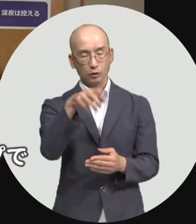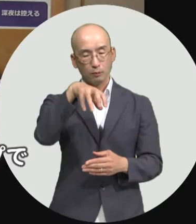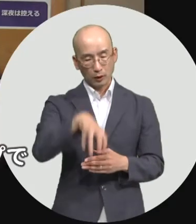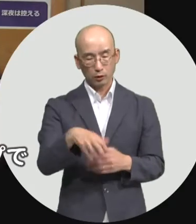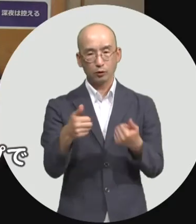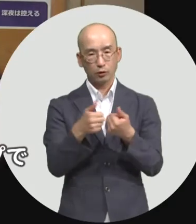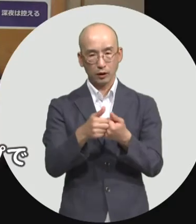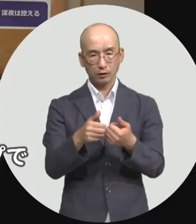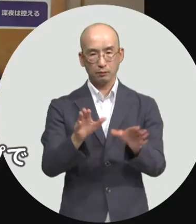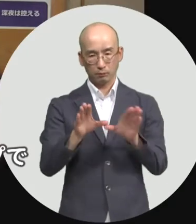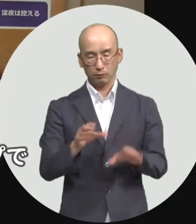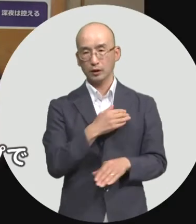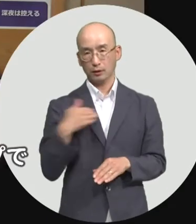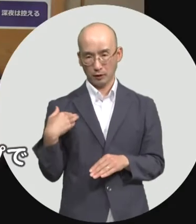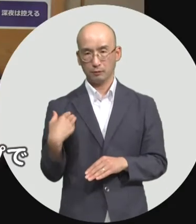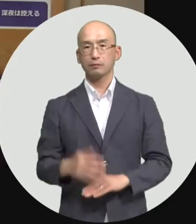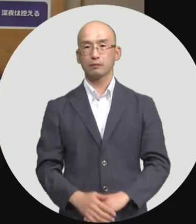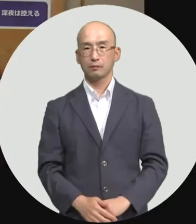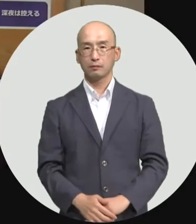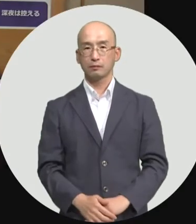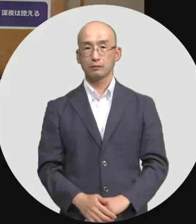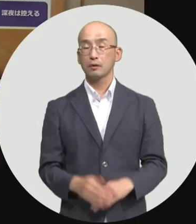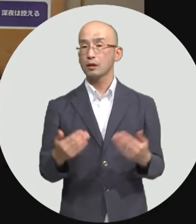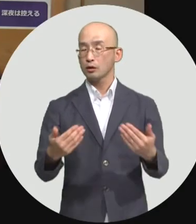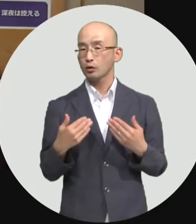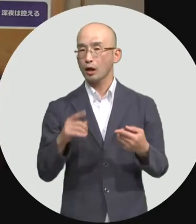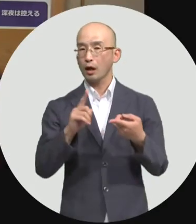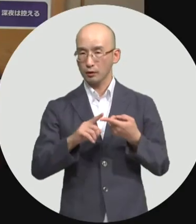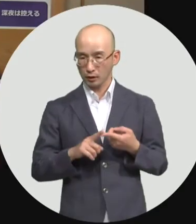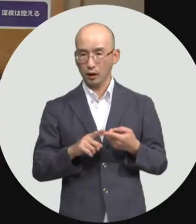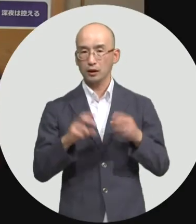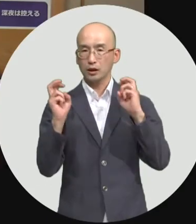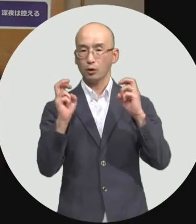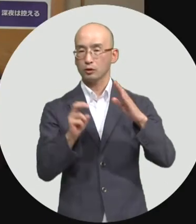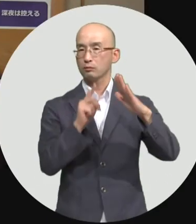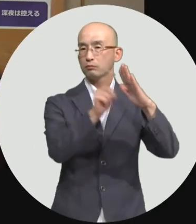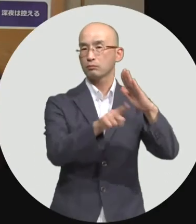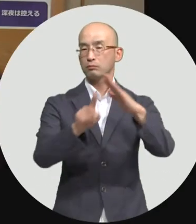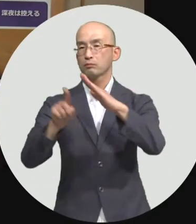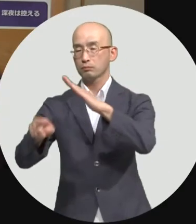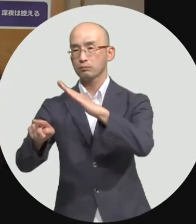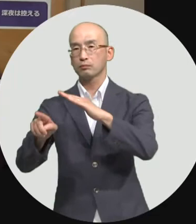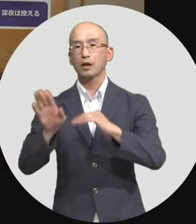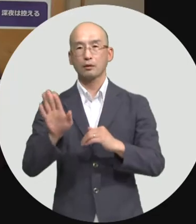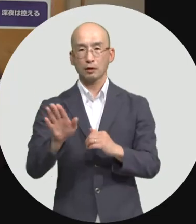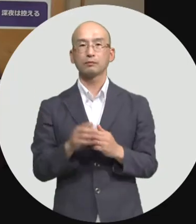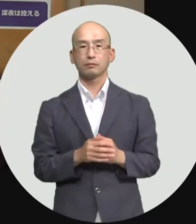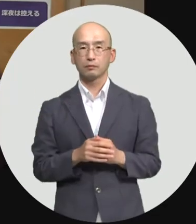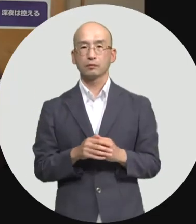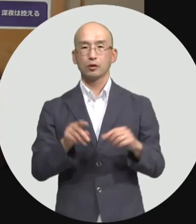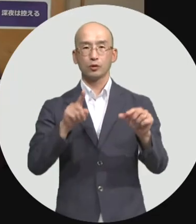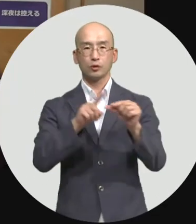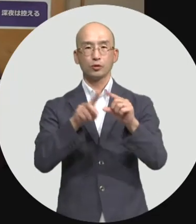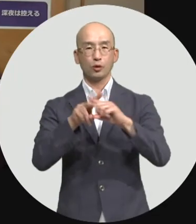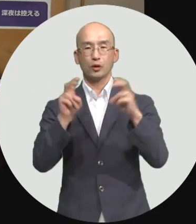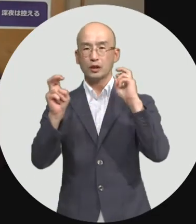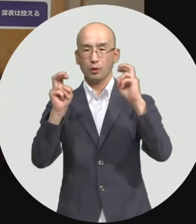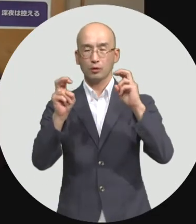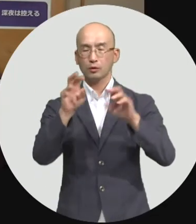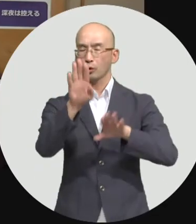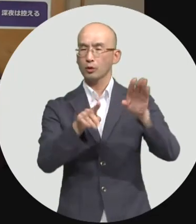能となります。また必要に応じましてスタッフが企業の訪問を行いまして、中小企業の実情に合わせたコンサルティング